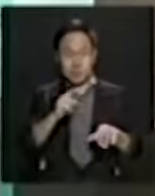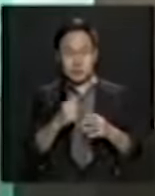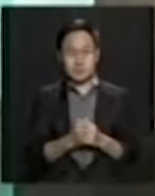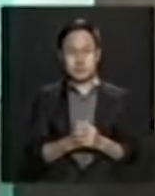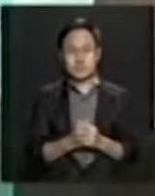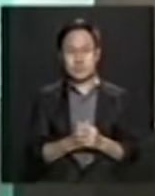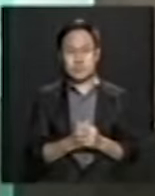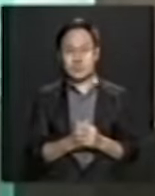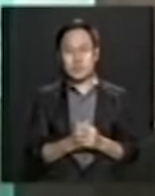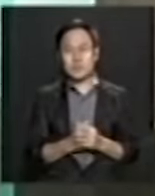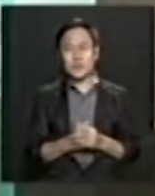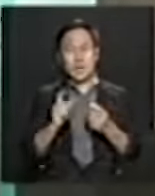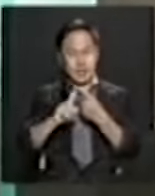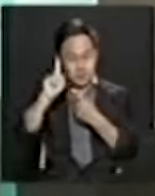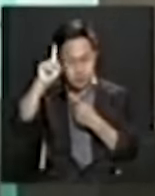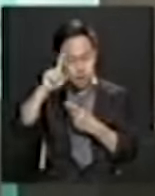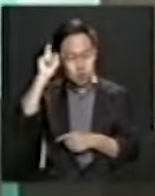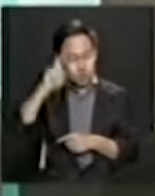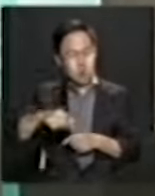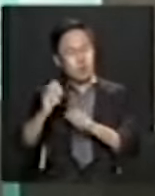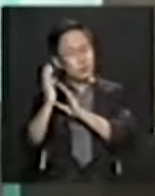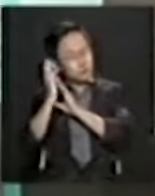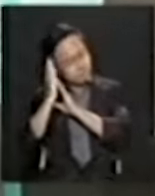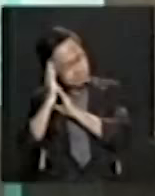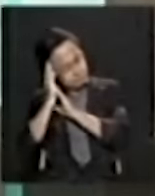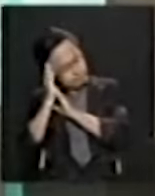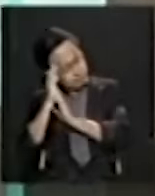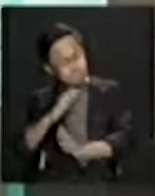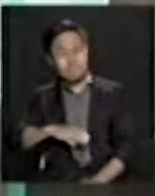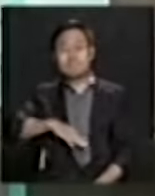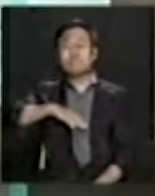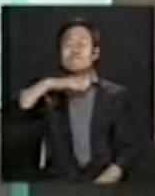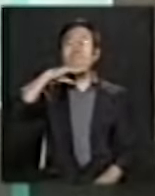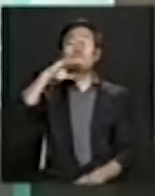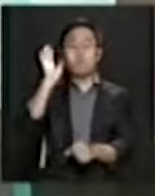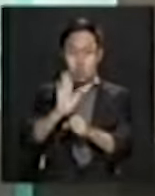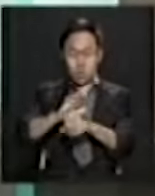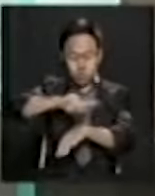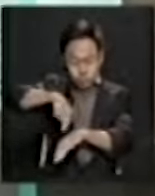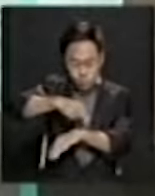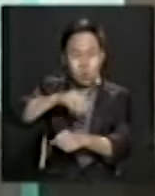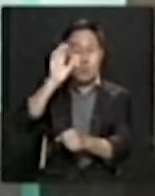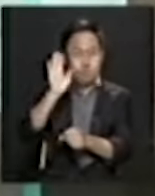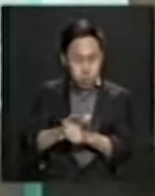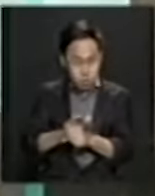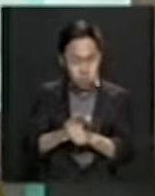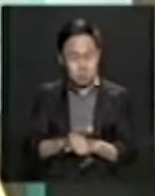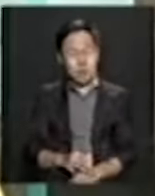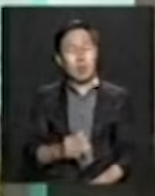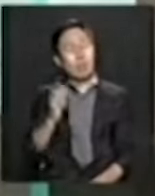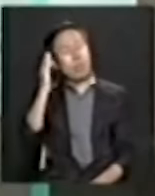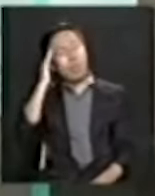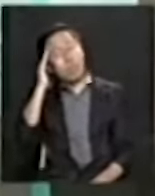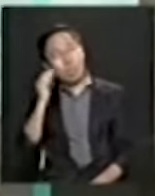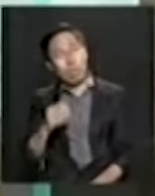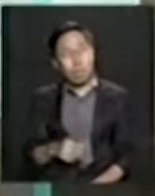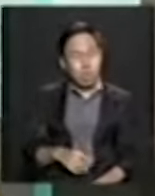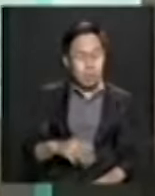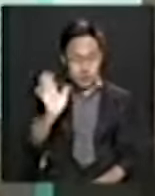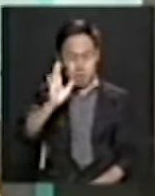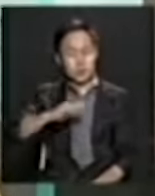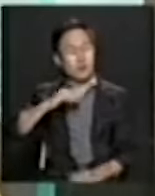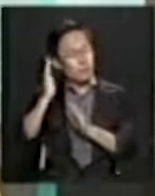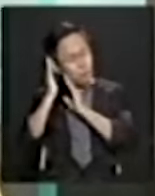ก็คือพักผ่อนให้พอแล้วก่อนที่เราจะไปออกกำลังกายนะครับแล้วก็เราก็ไปกันตั้งแต่เช้าหน่อย